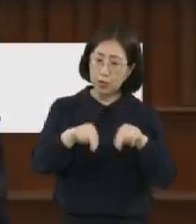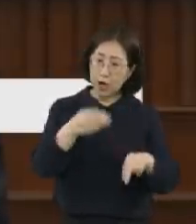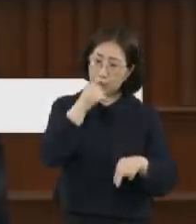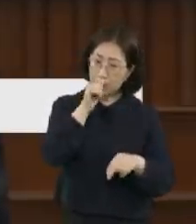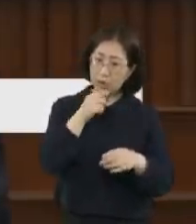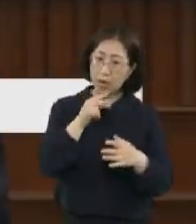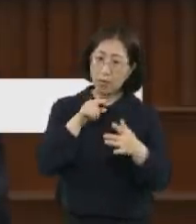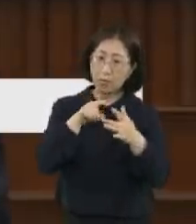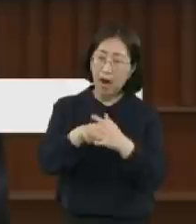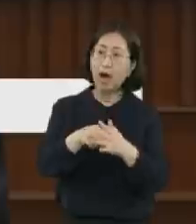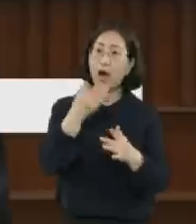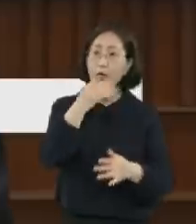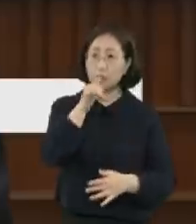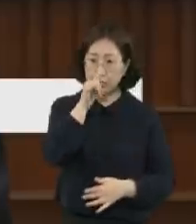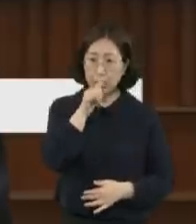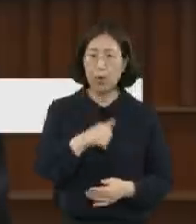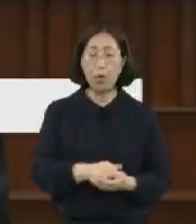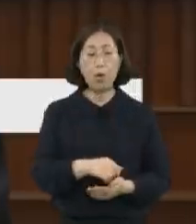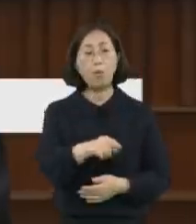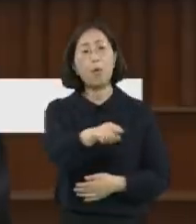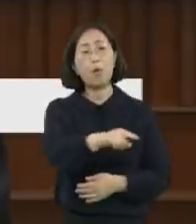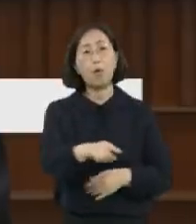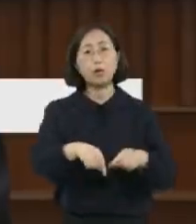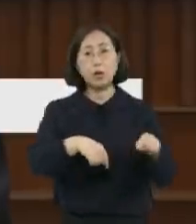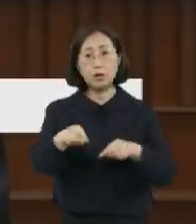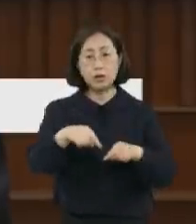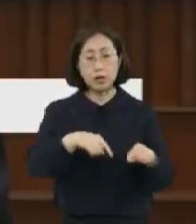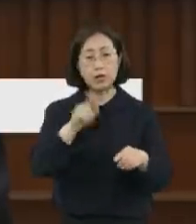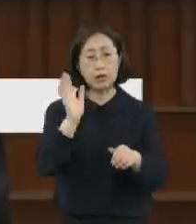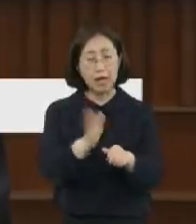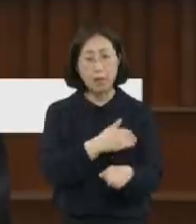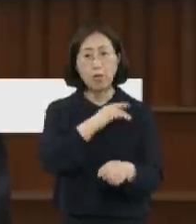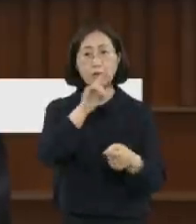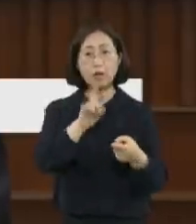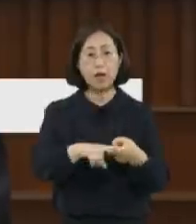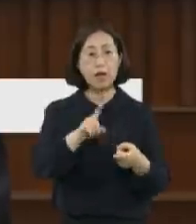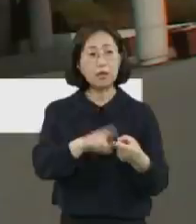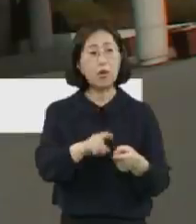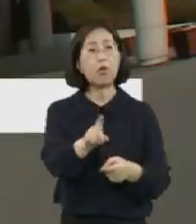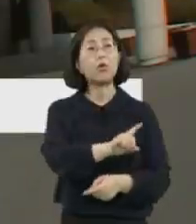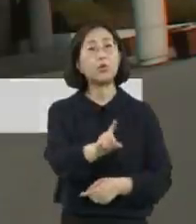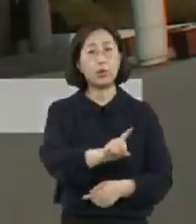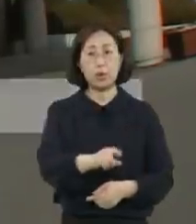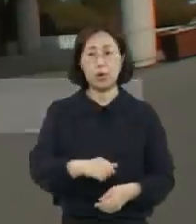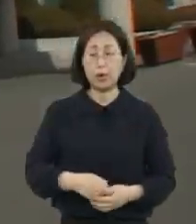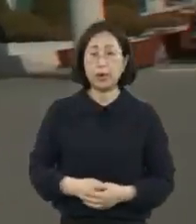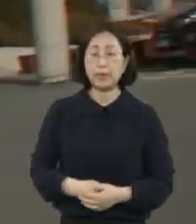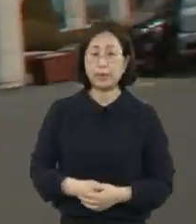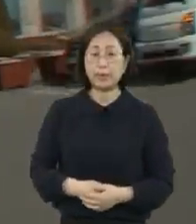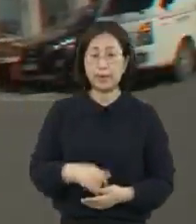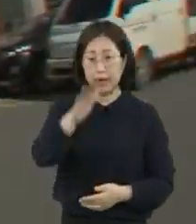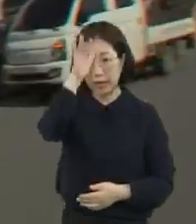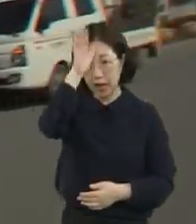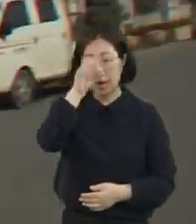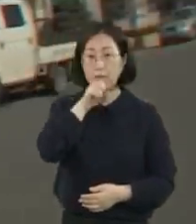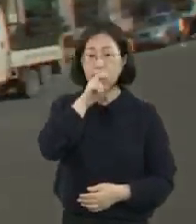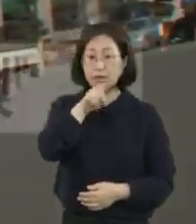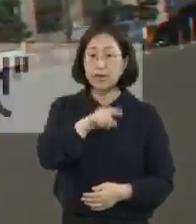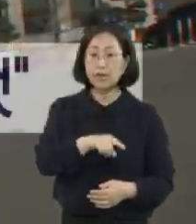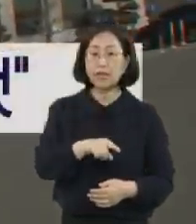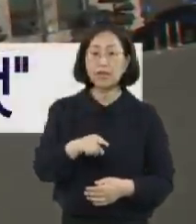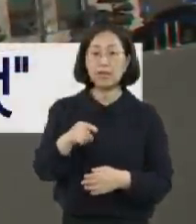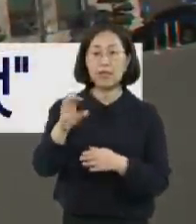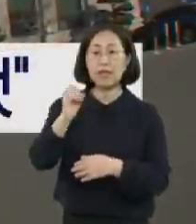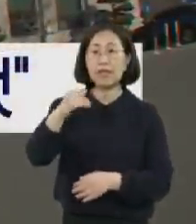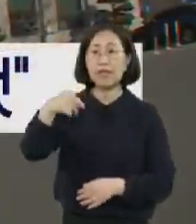못하셨나요? 정치적, 도의적 책임에 대하여 어떻게 생각하십니까? 계룡시는 이케아 측에 적극